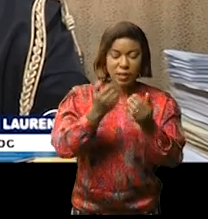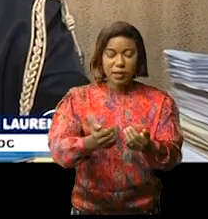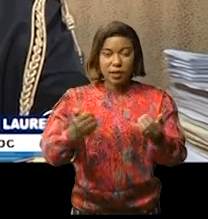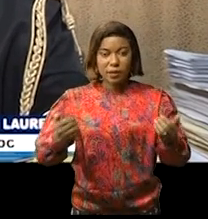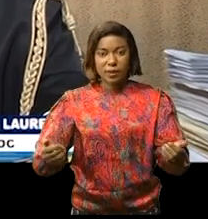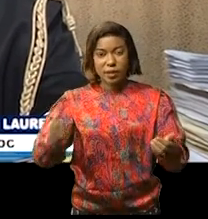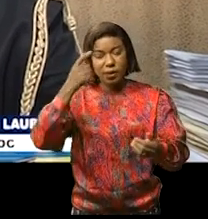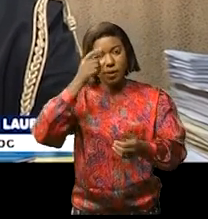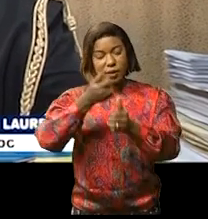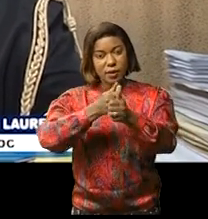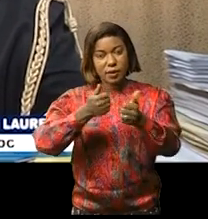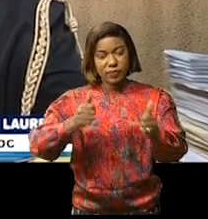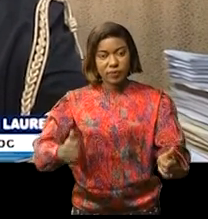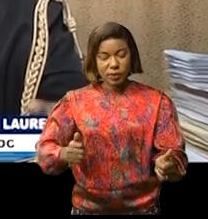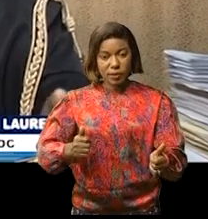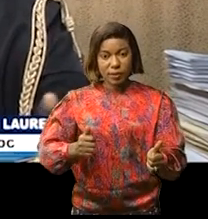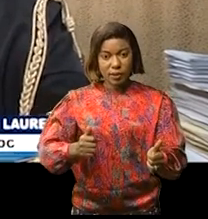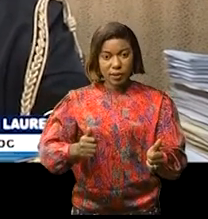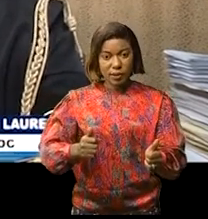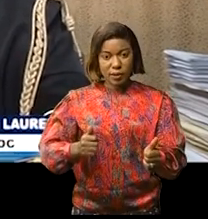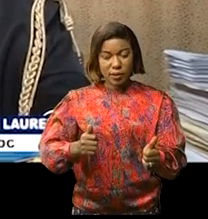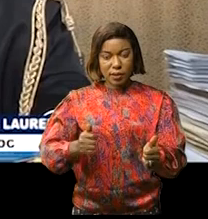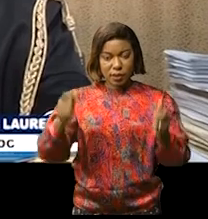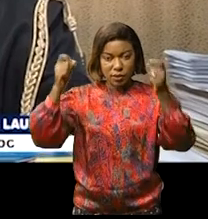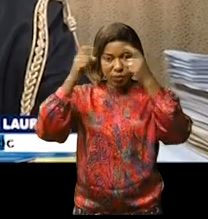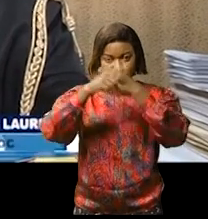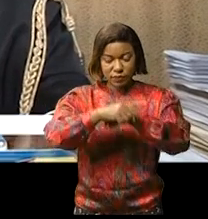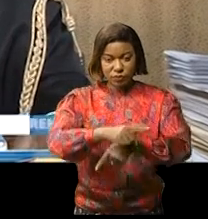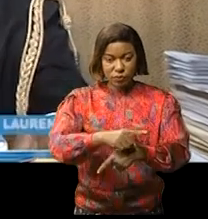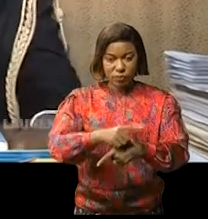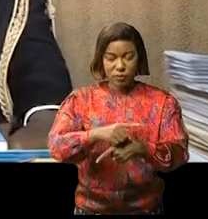la structuration perverse de cet être